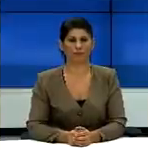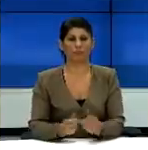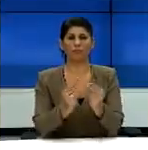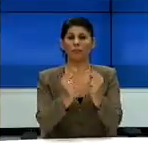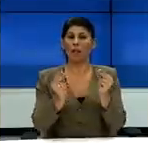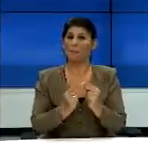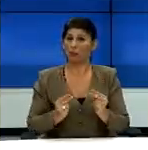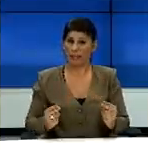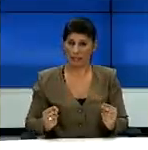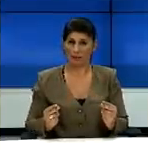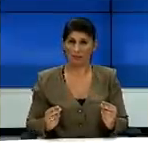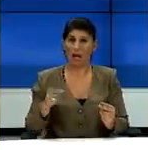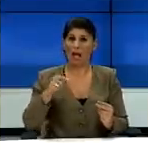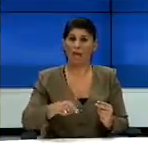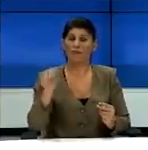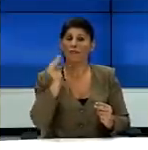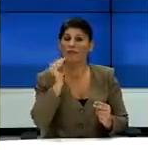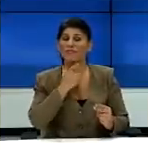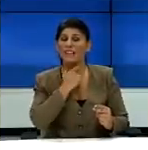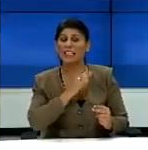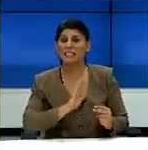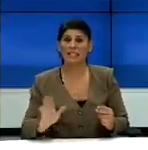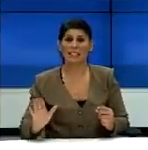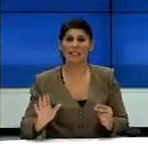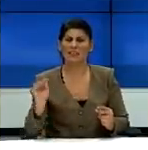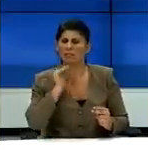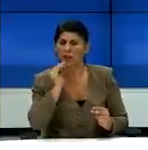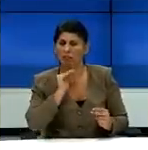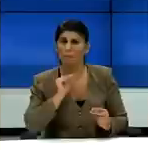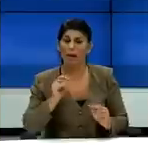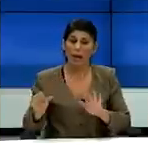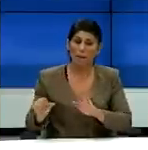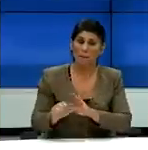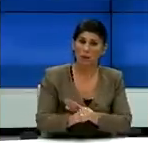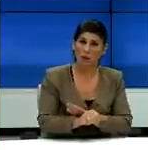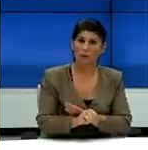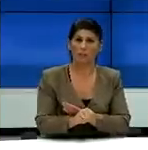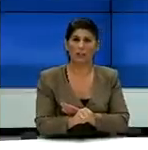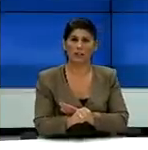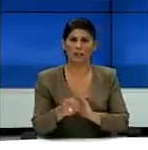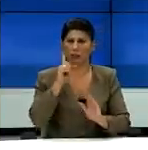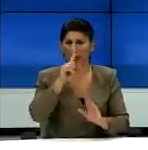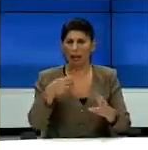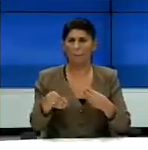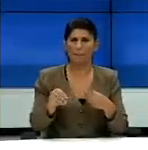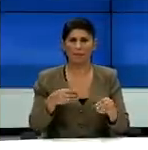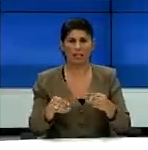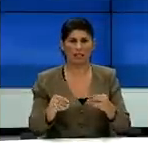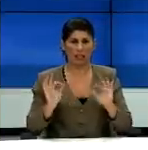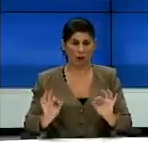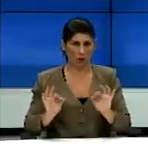Αποτέλεσμα αυτής της βιαστικής, βεβαιασμένης επιστροφής σε μια επίπλαστη